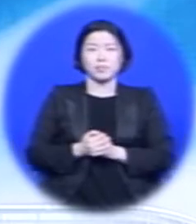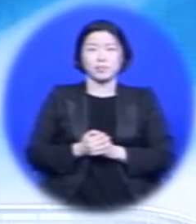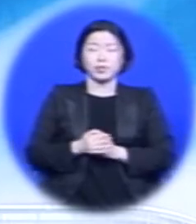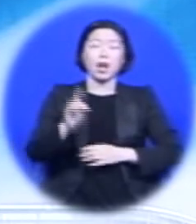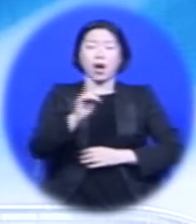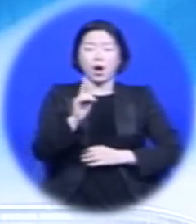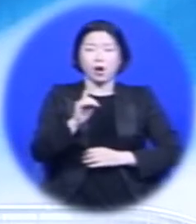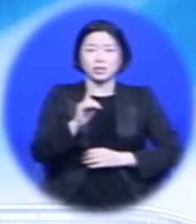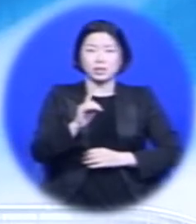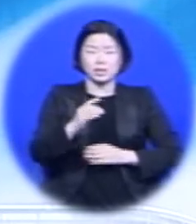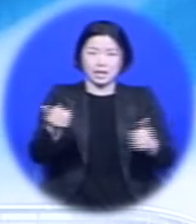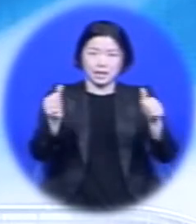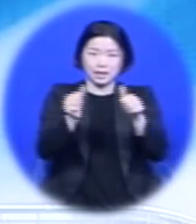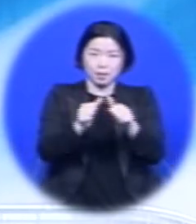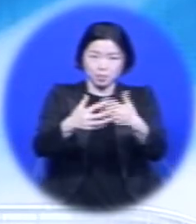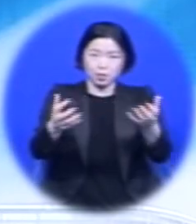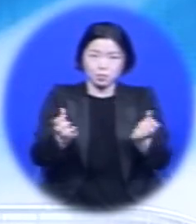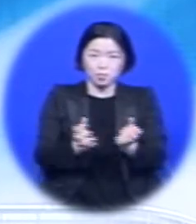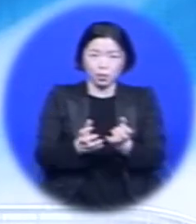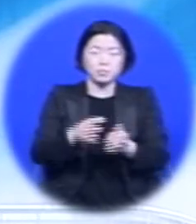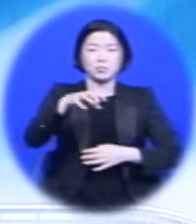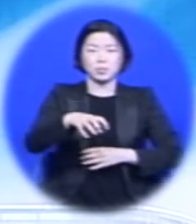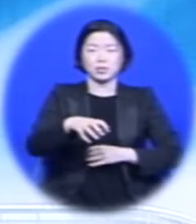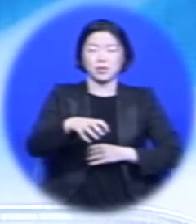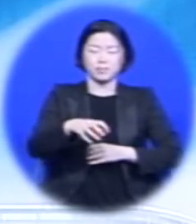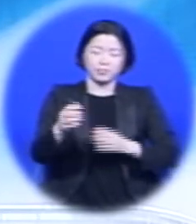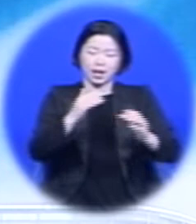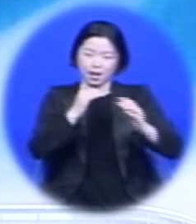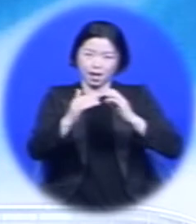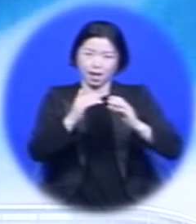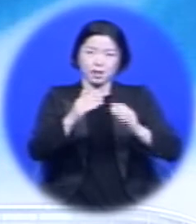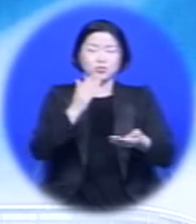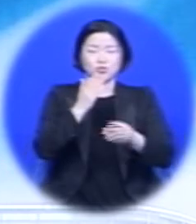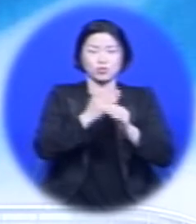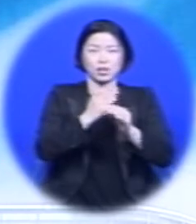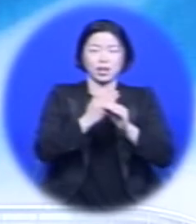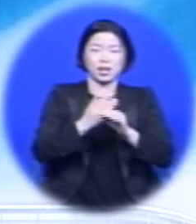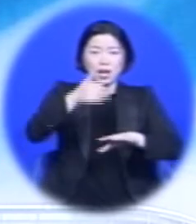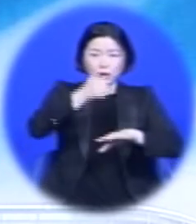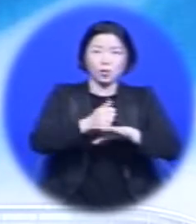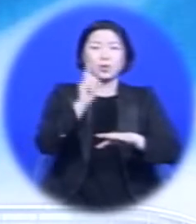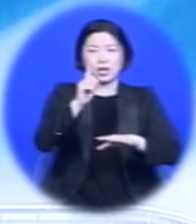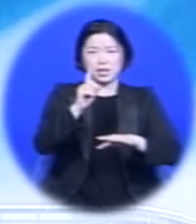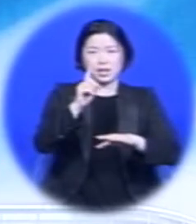어느 남편들이 모인 자리였어요. 한참 서로 대화하다가 결론을 하나